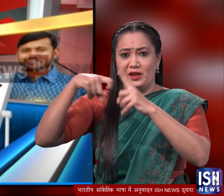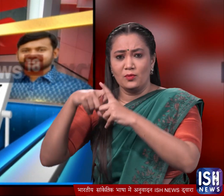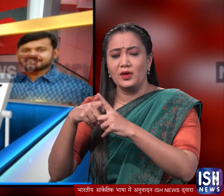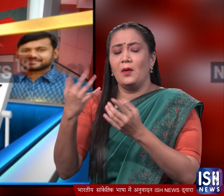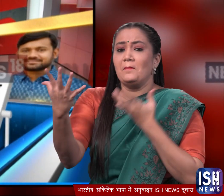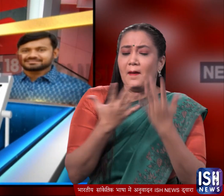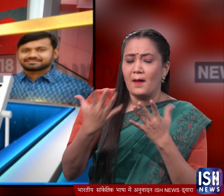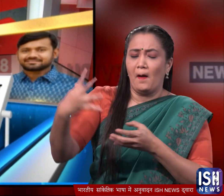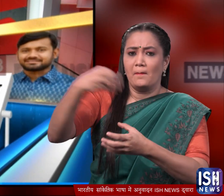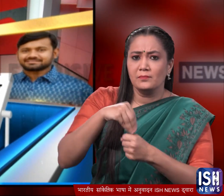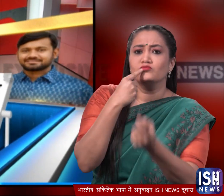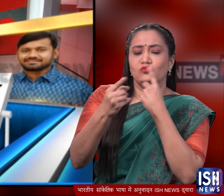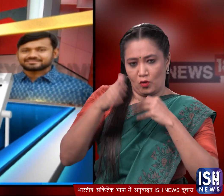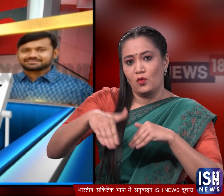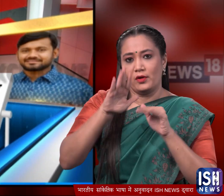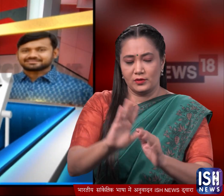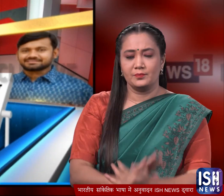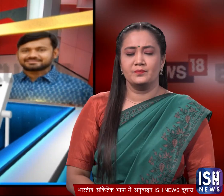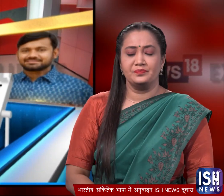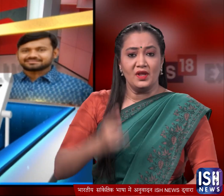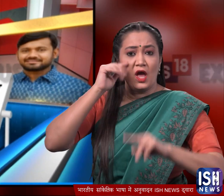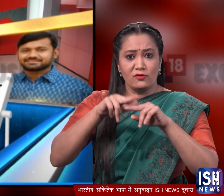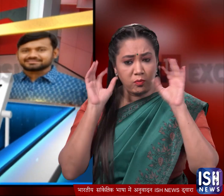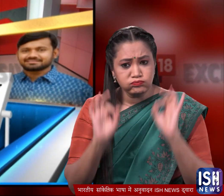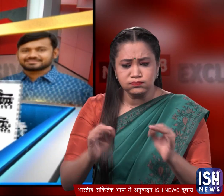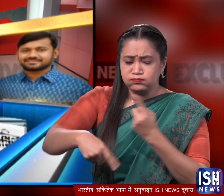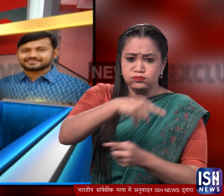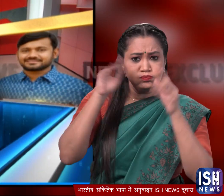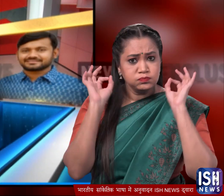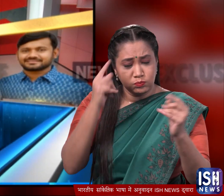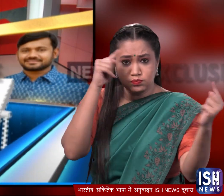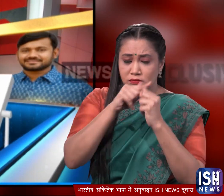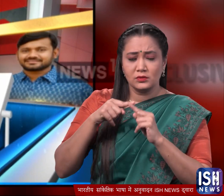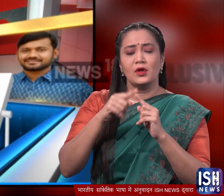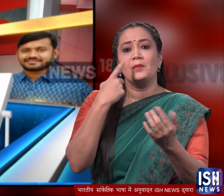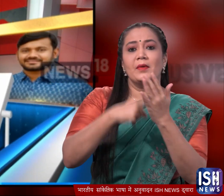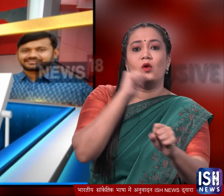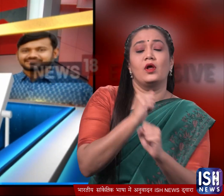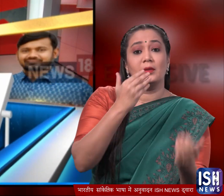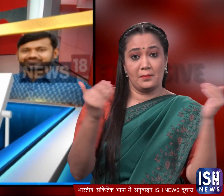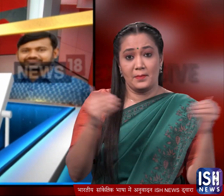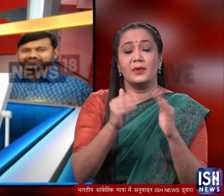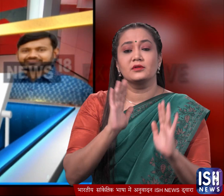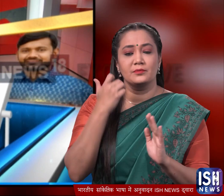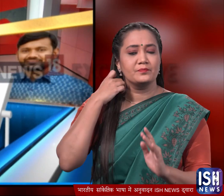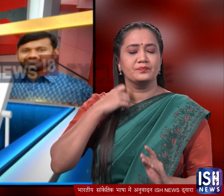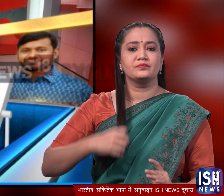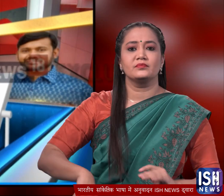से पार्टी में शामिल होने के बारे में बातचीत चल रही है और अगर सब कुछ ठीक ठाक रहा तो वो राहुल गांधी से मिल सकते हैं, जिसके